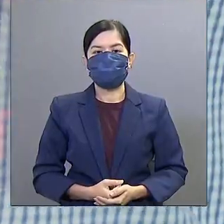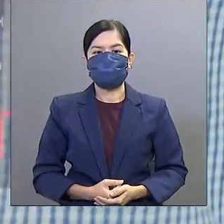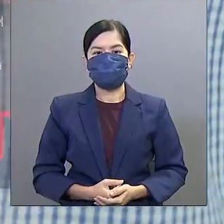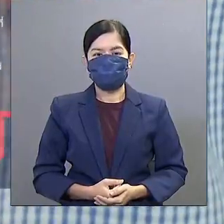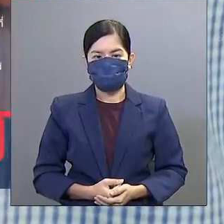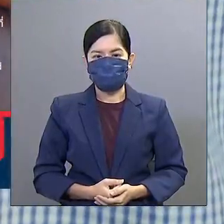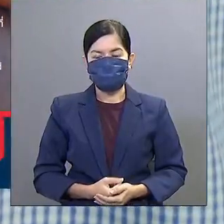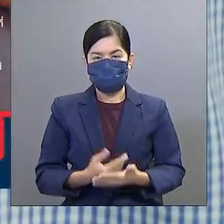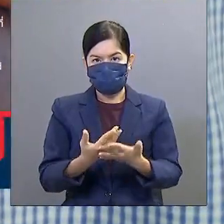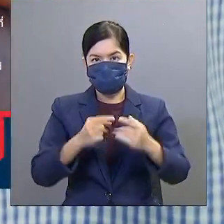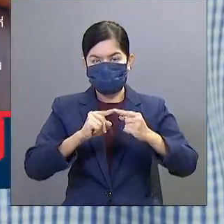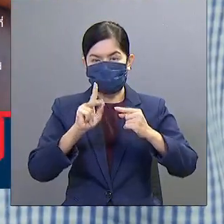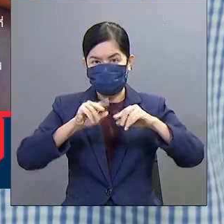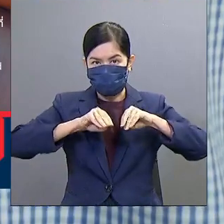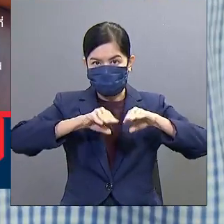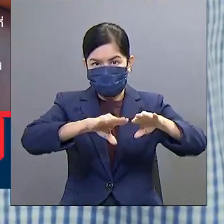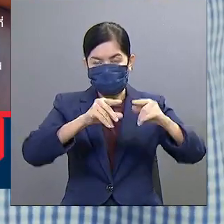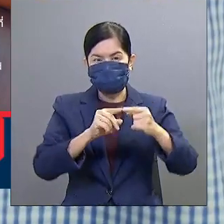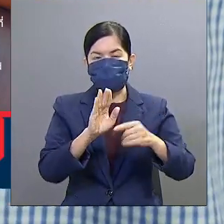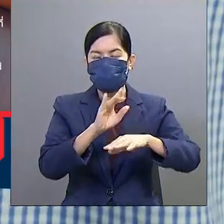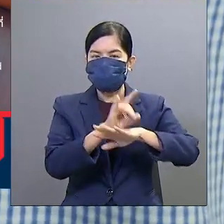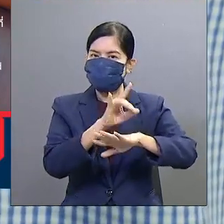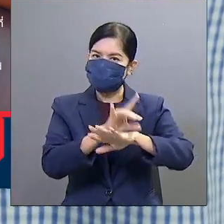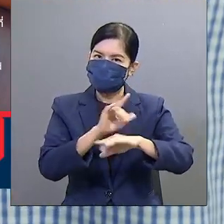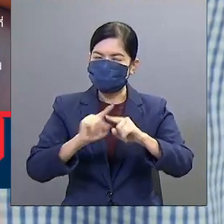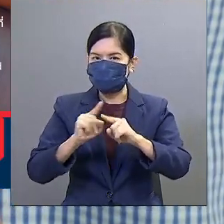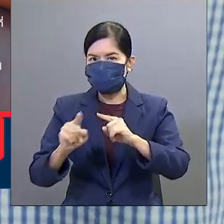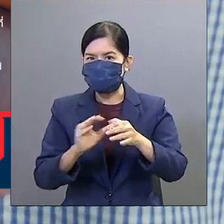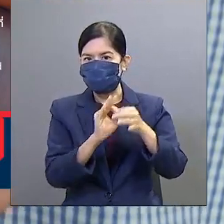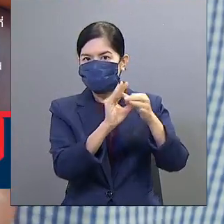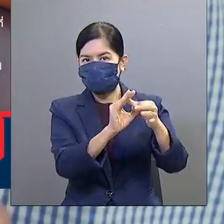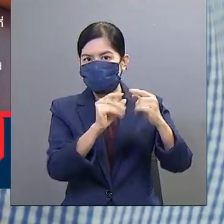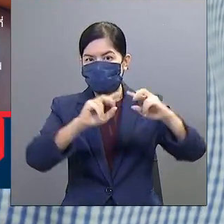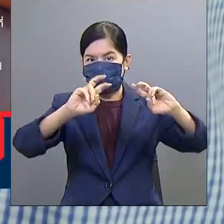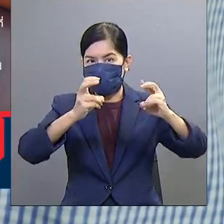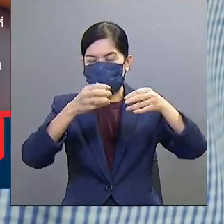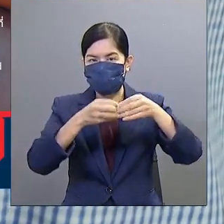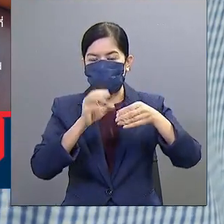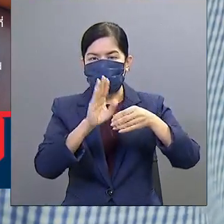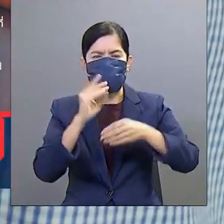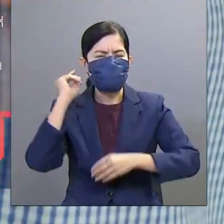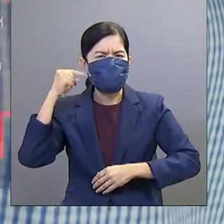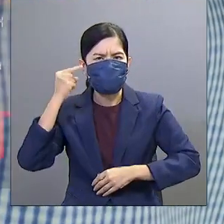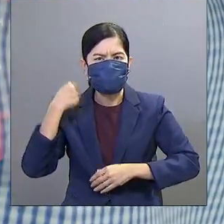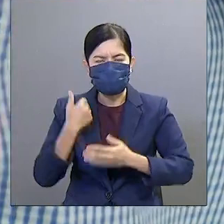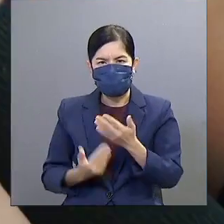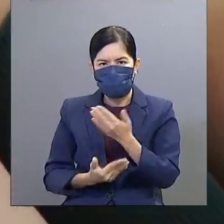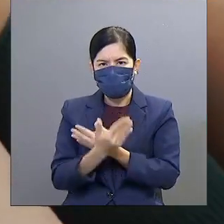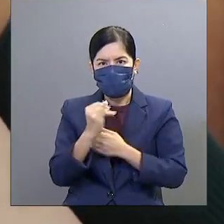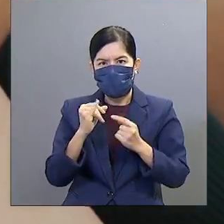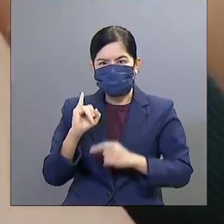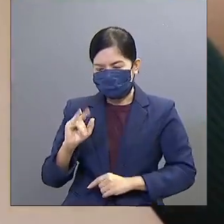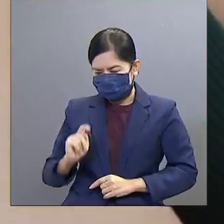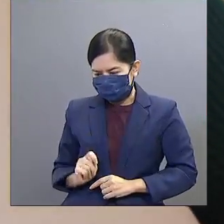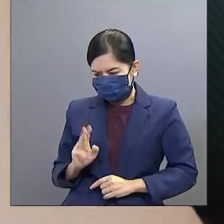กรณีที่มีการเผยแพร่ข้อมูลข่าวสารในสื่อสังคมออนไลน์เกี่ยวกับประเด็นว่าผู้หญิงนั้นมีโอกาสเกิดไตวายสูงค่ะหากปล่อย